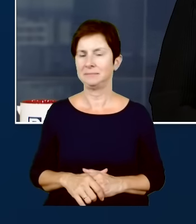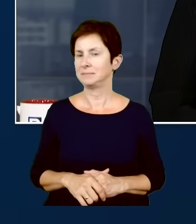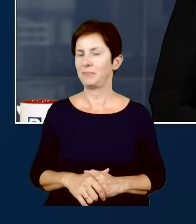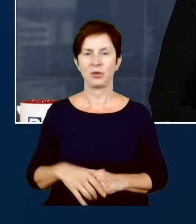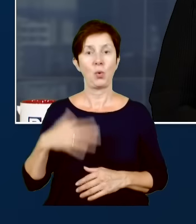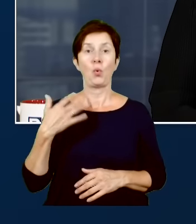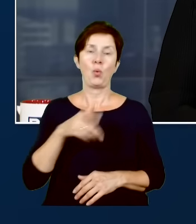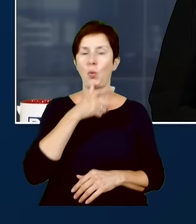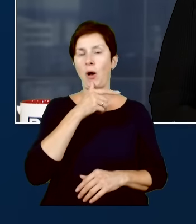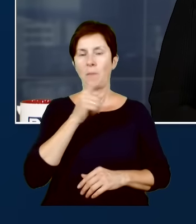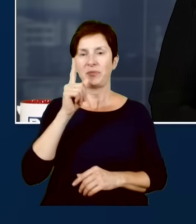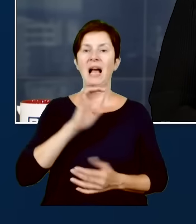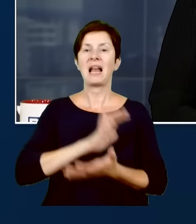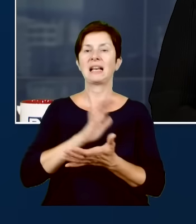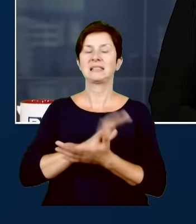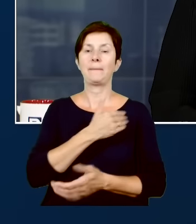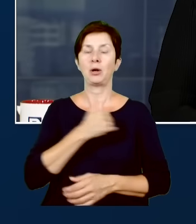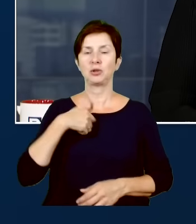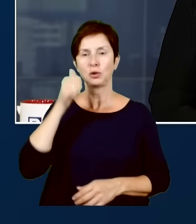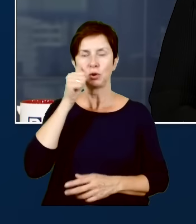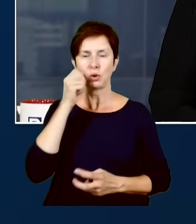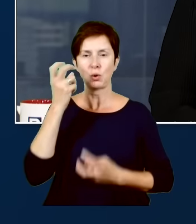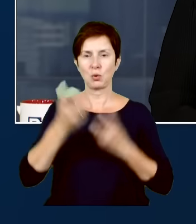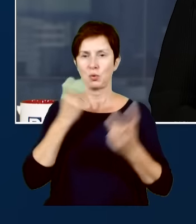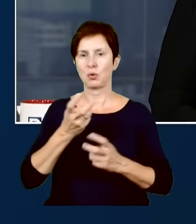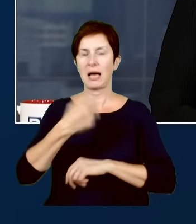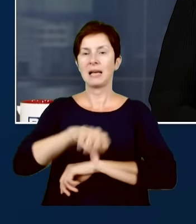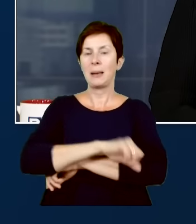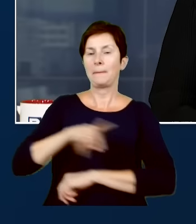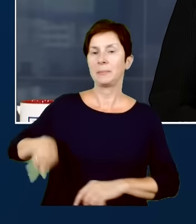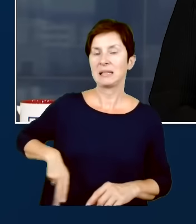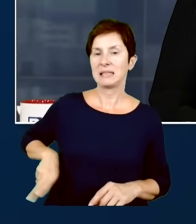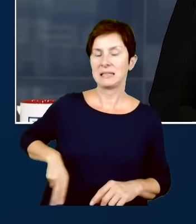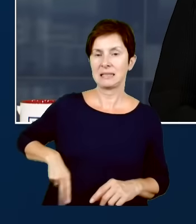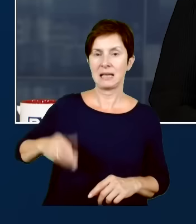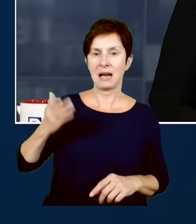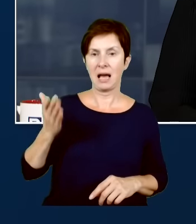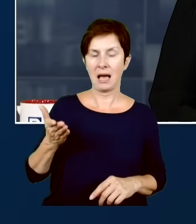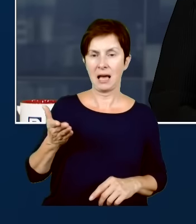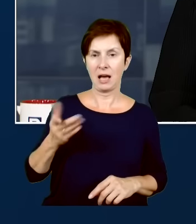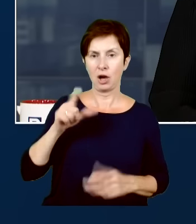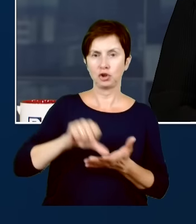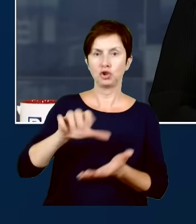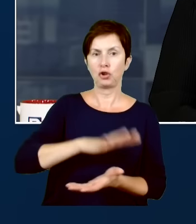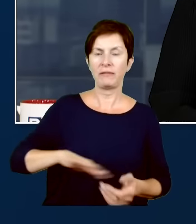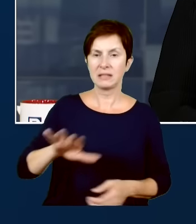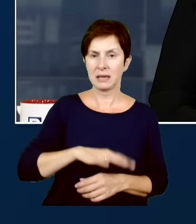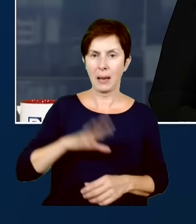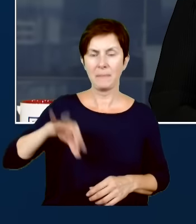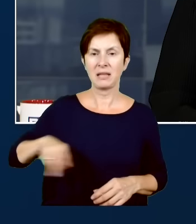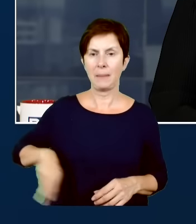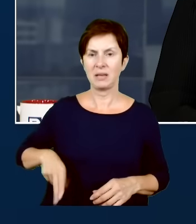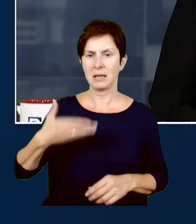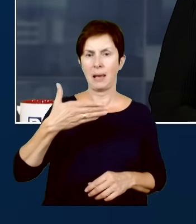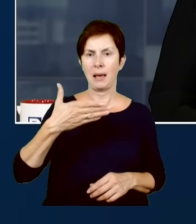No ale Gazeta Polska Codziennie szuka wiceministra środowiska czyli pana ministra Mikołaja